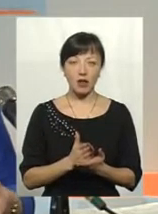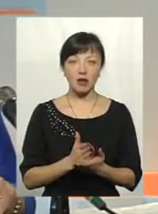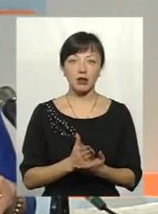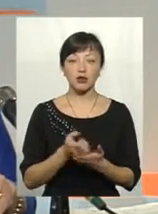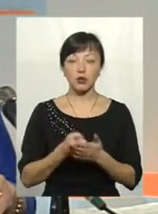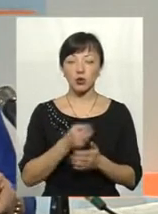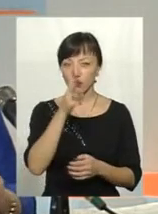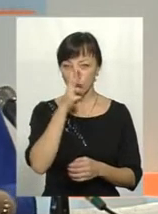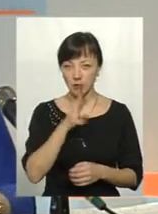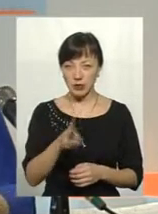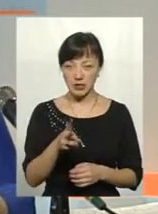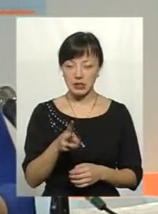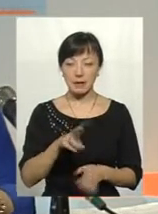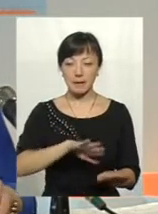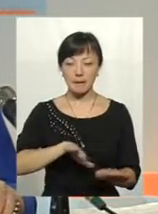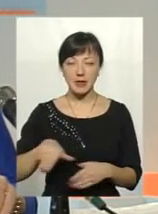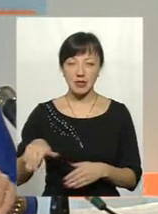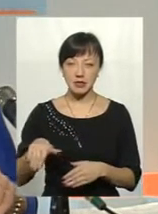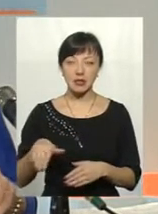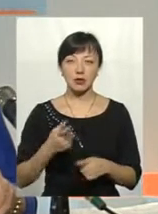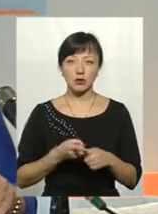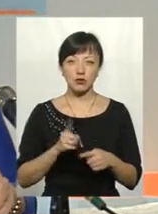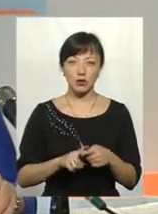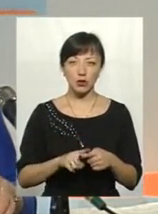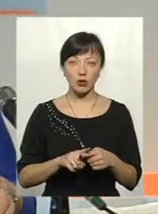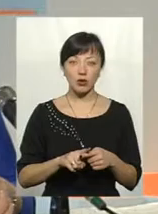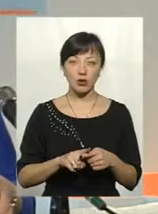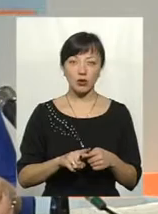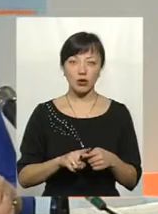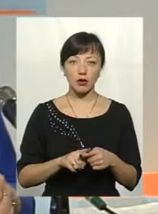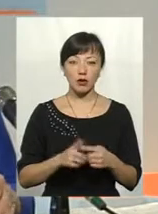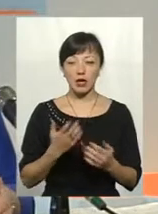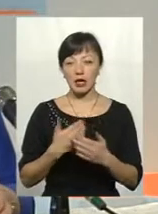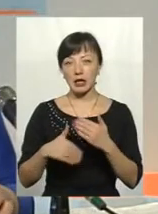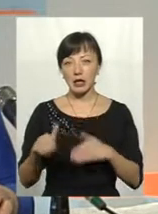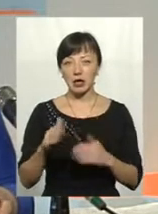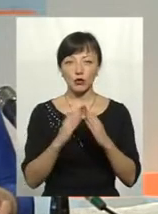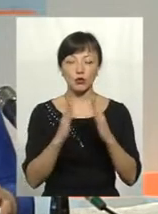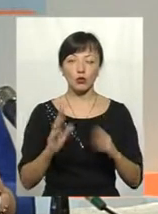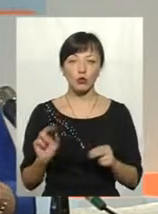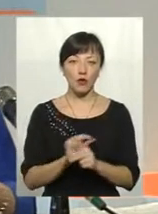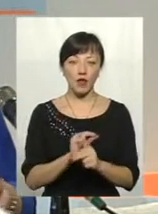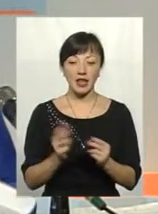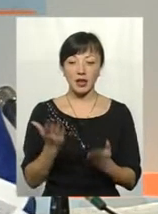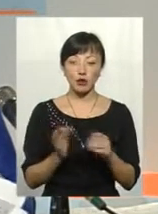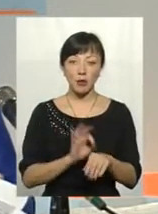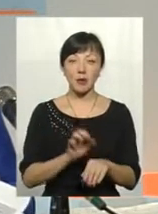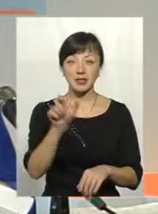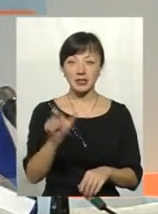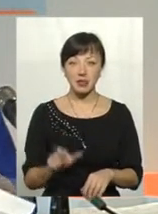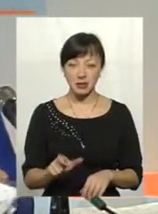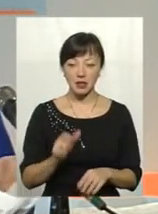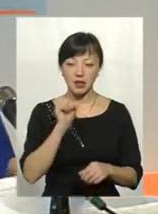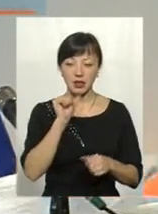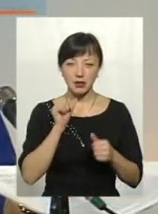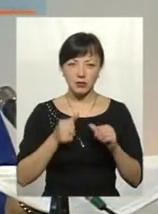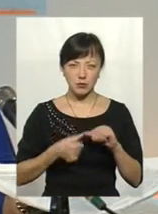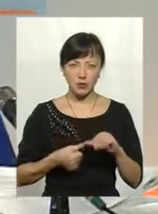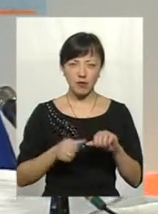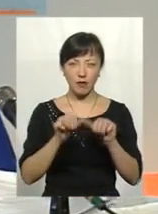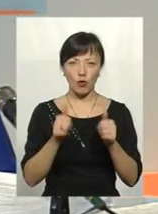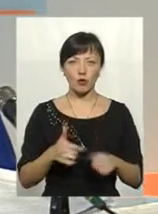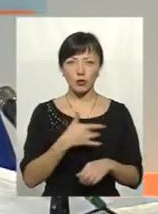2 місяців, і після знебацевлення, про що ми говорили, йде вже на амбулаторне лікування. Якщо ж це пацієнт з резистентною формою